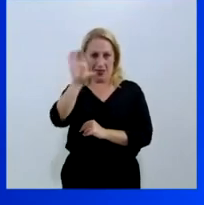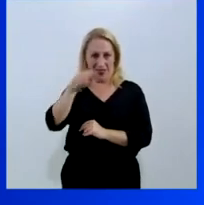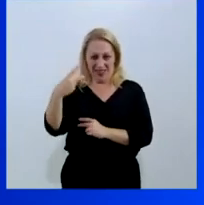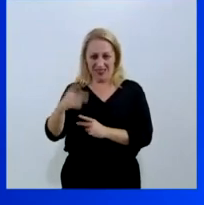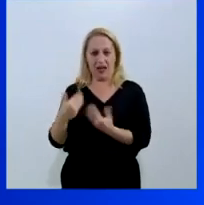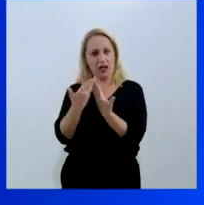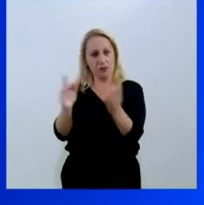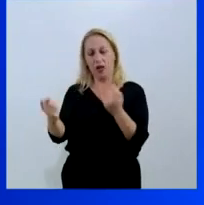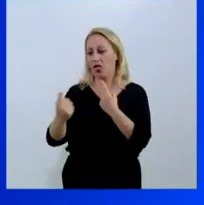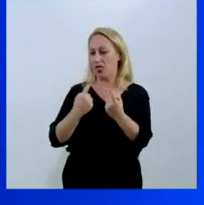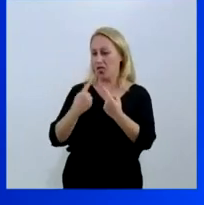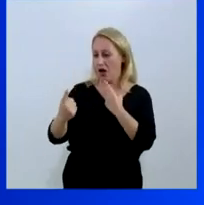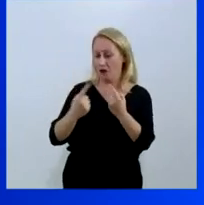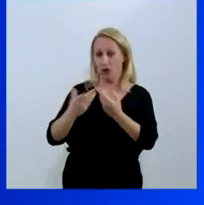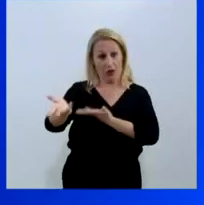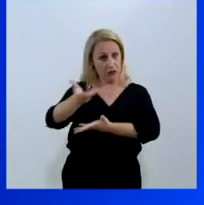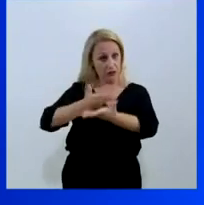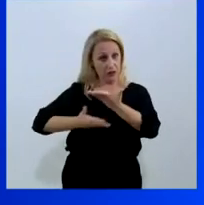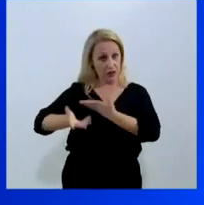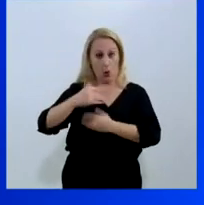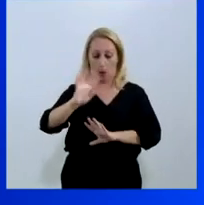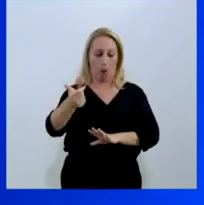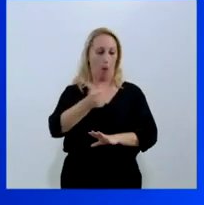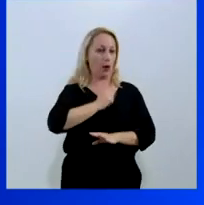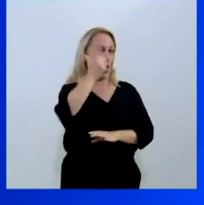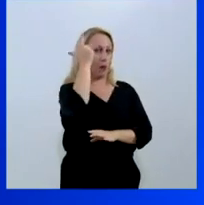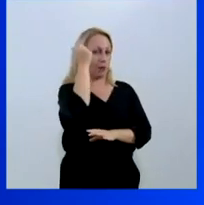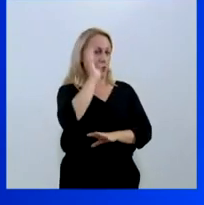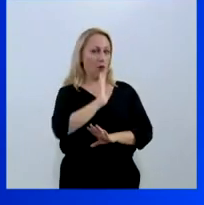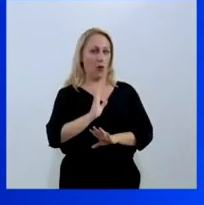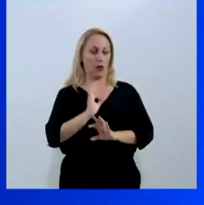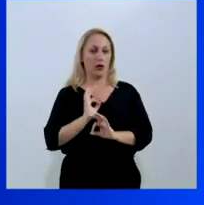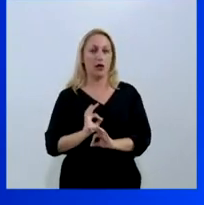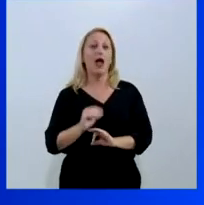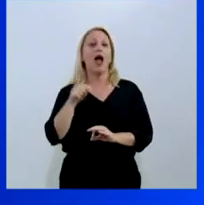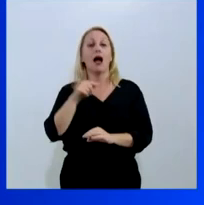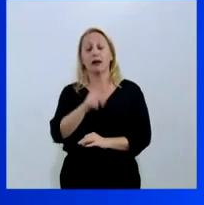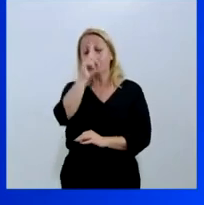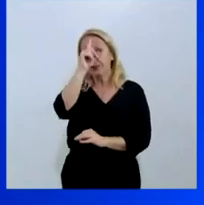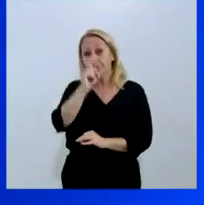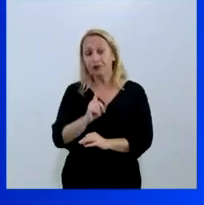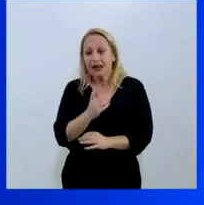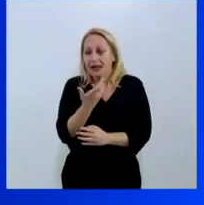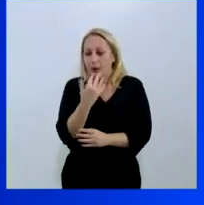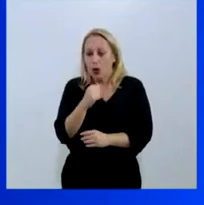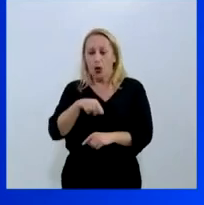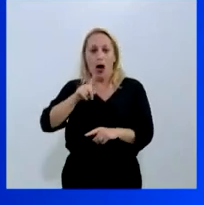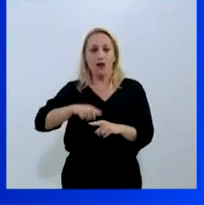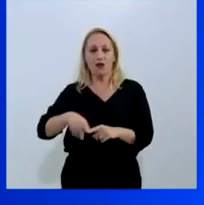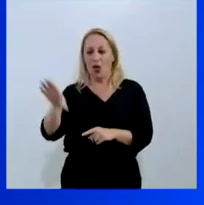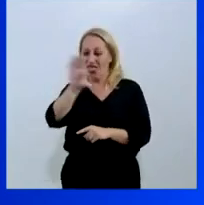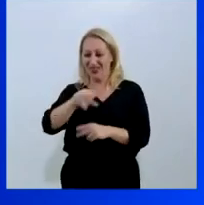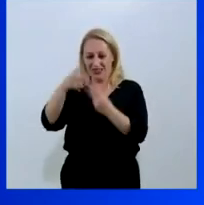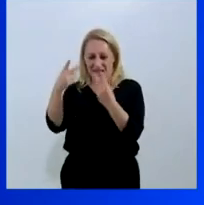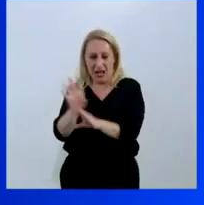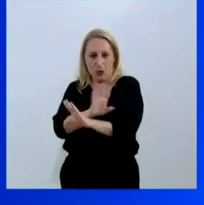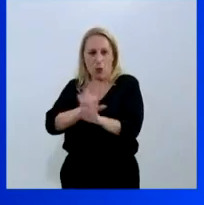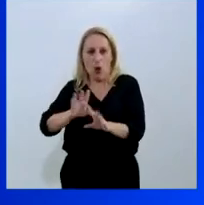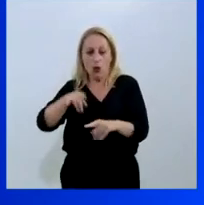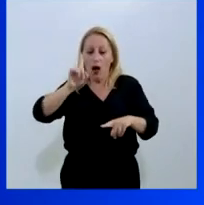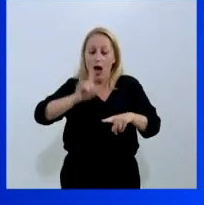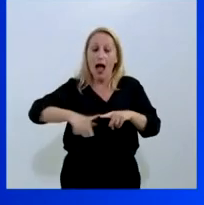κινηθούμε αυτόνομα. Είναι όμως επιβεβλημένο πια το ζήτημα αυτό, επειδή είναι εθνική σημασία, να αναδειχθεί σε